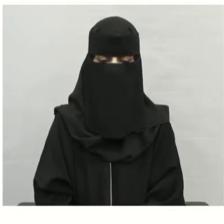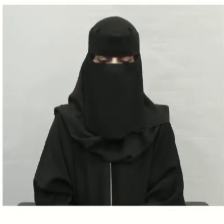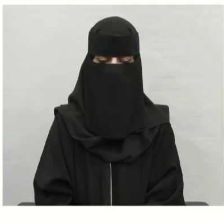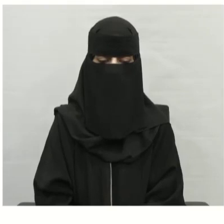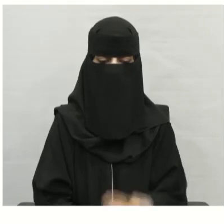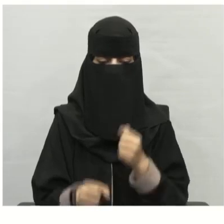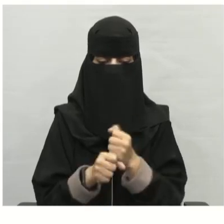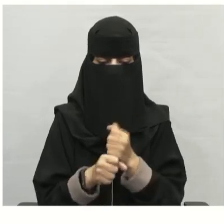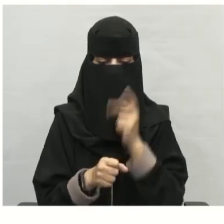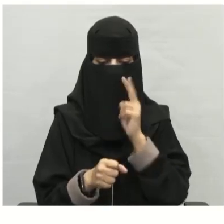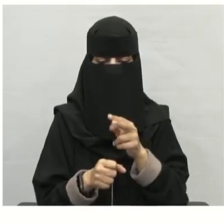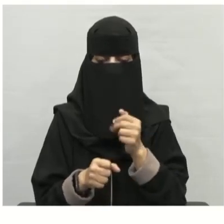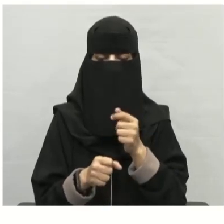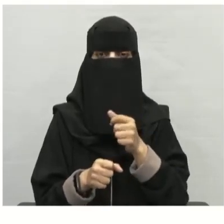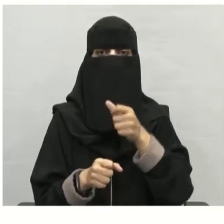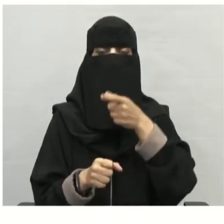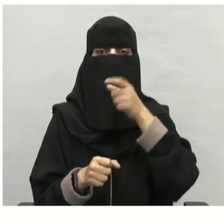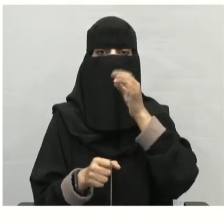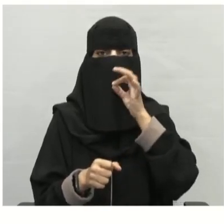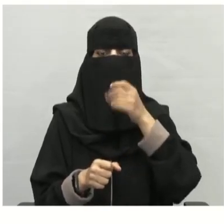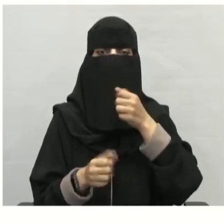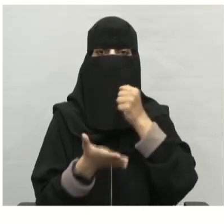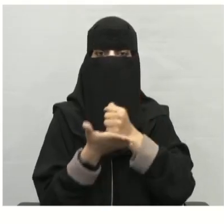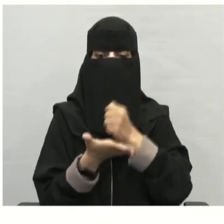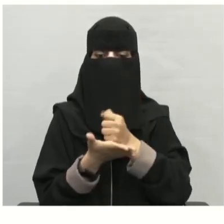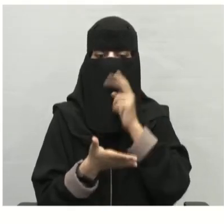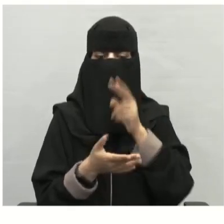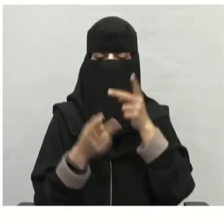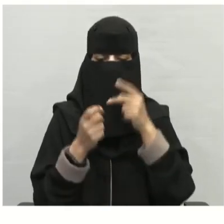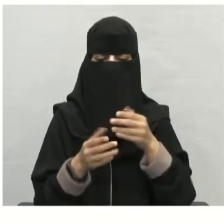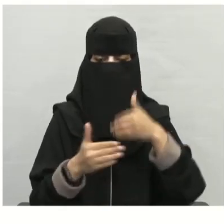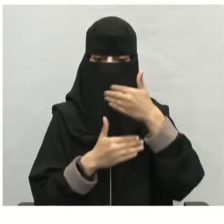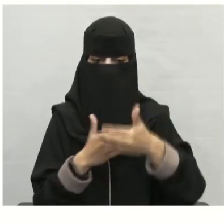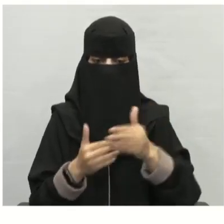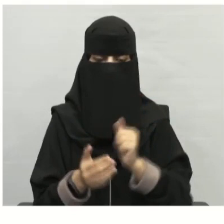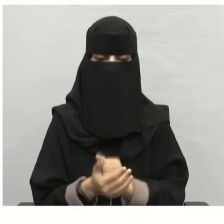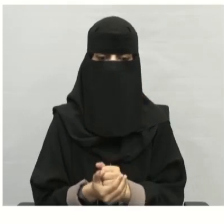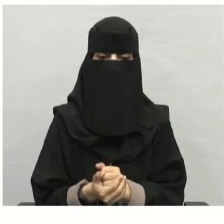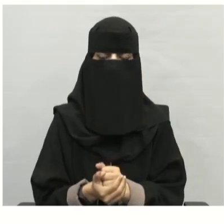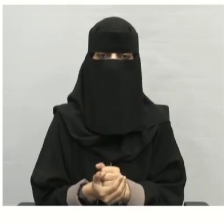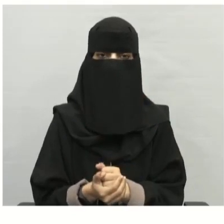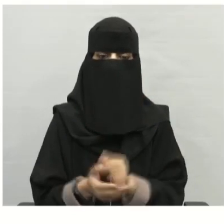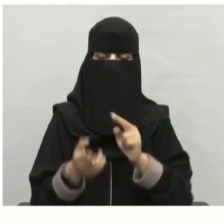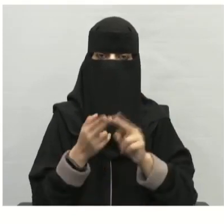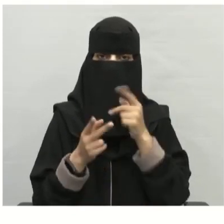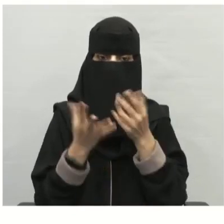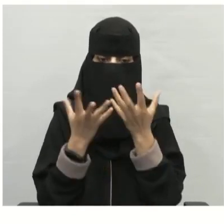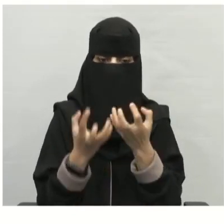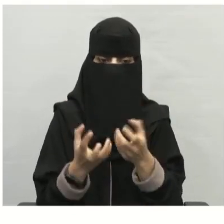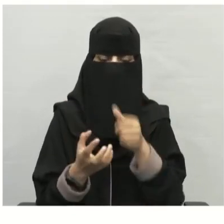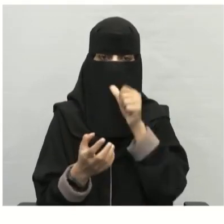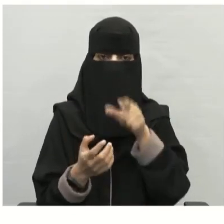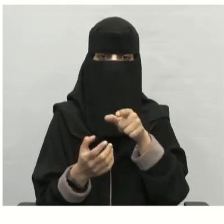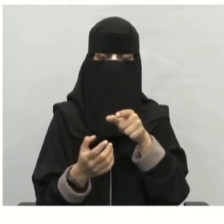من العادات السيئه شرب الشاي والقهوه اثناء تناول الوجبات الغذائيه او بعدها الحل بان اقلل